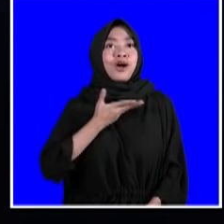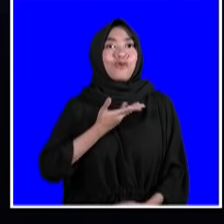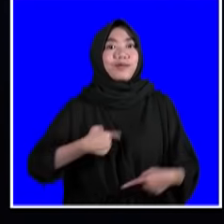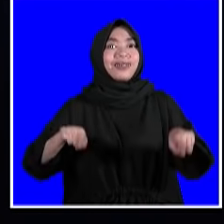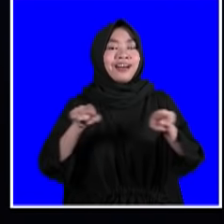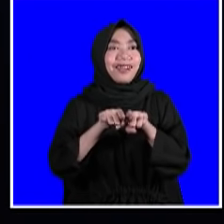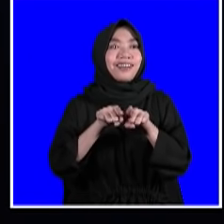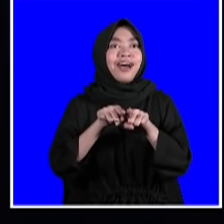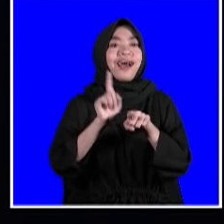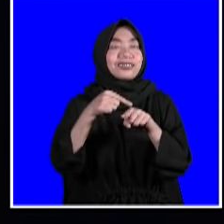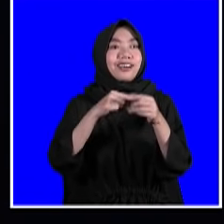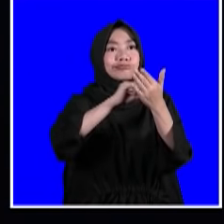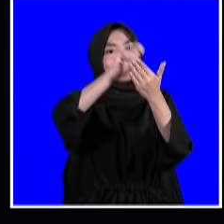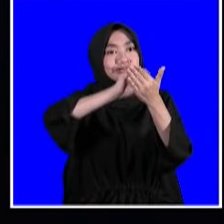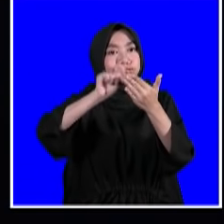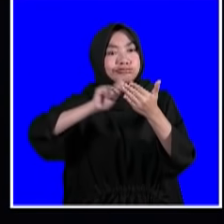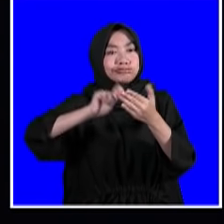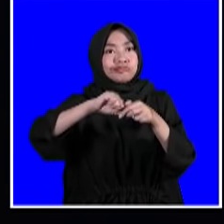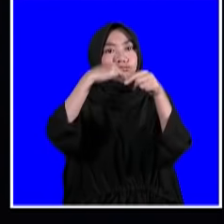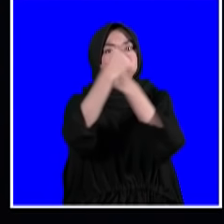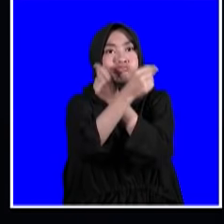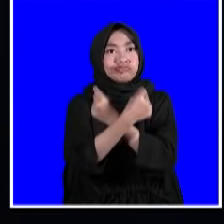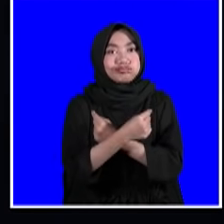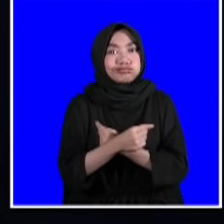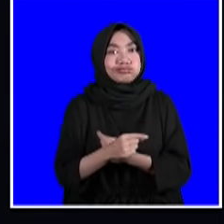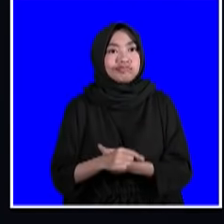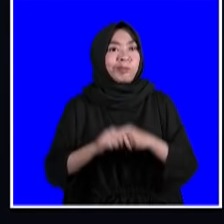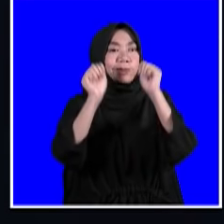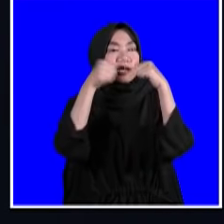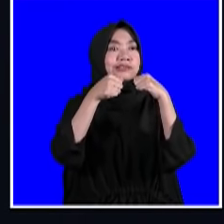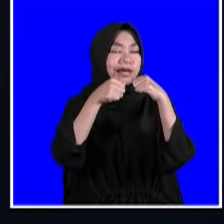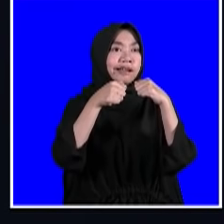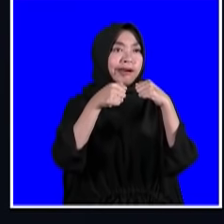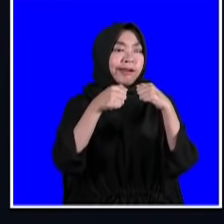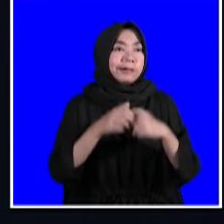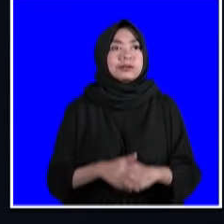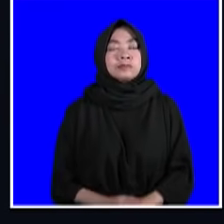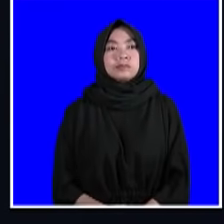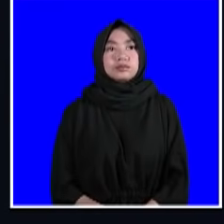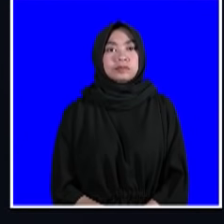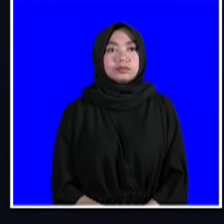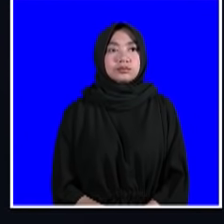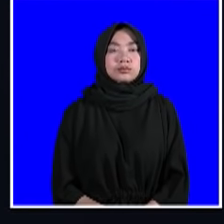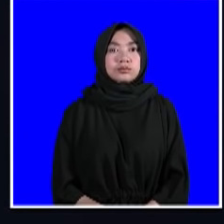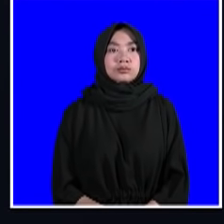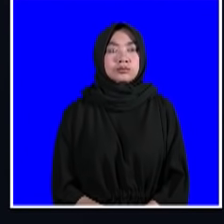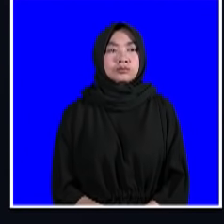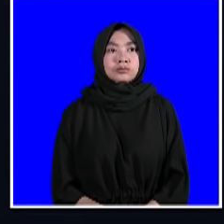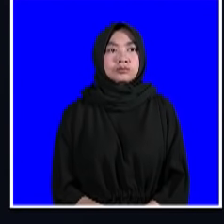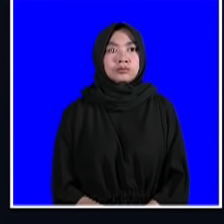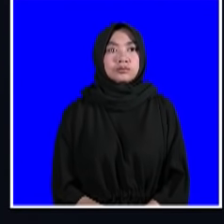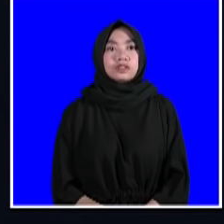menikah. Jadi dibuatnya sebelum pernikahan, ya. Perjanjian pranikah sebenarnya ditujukan